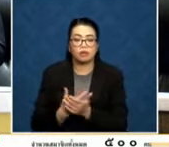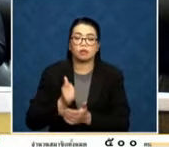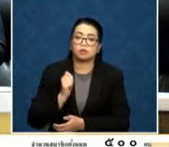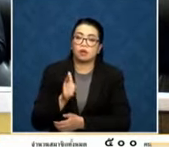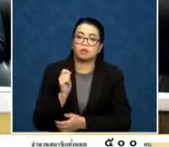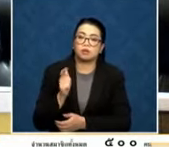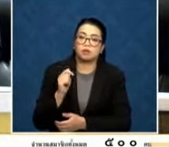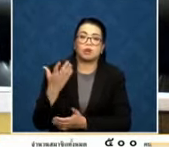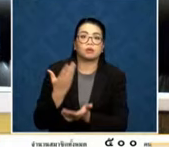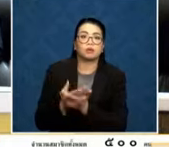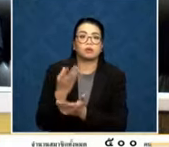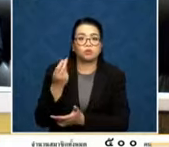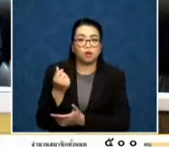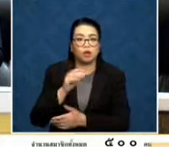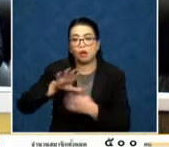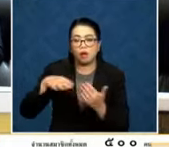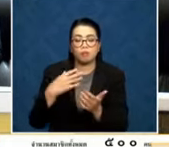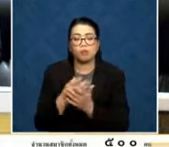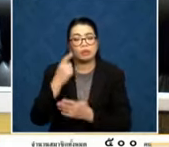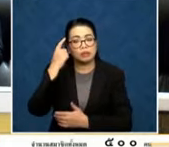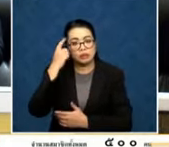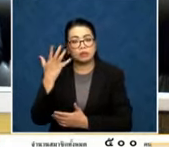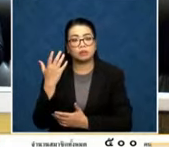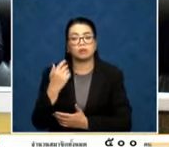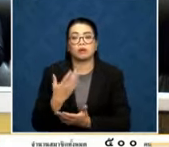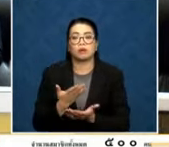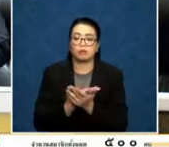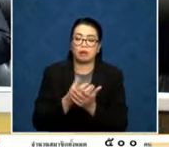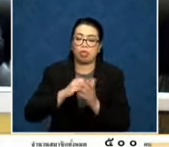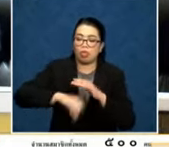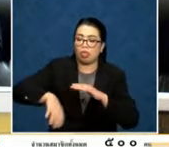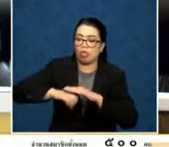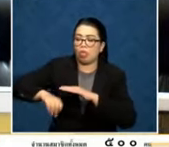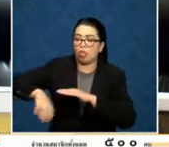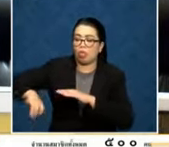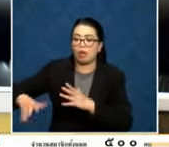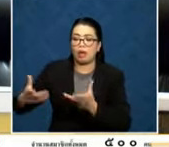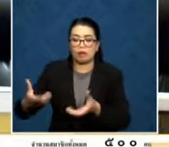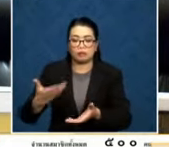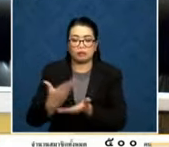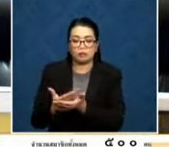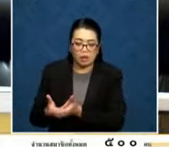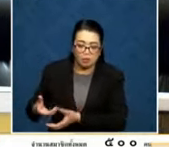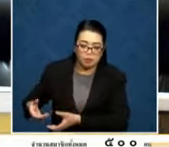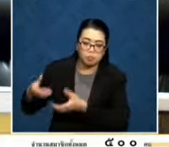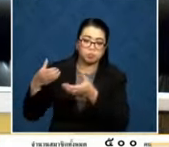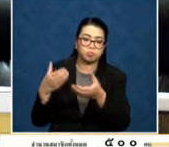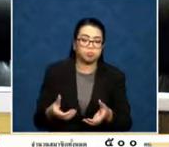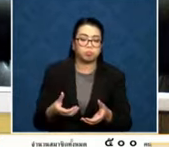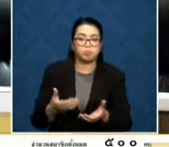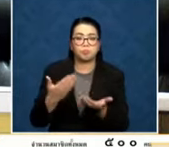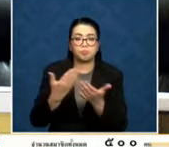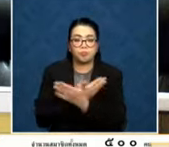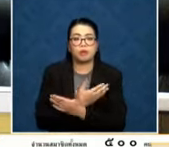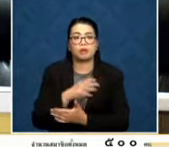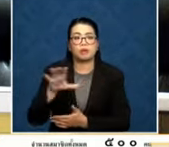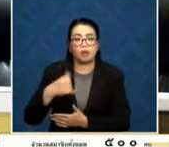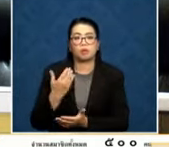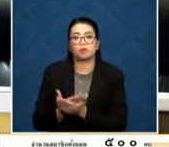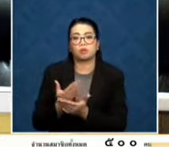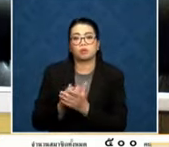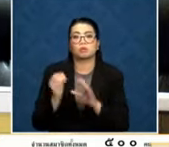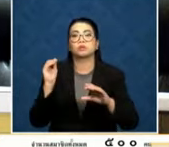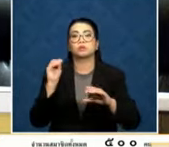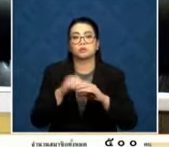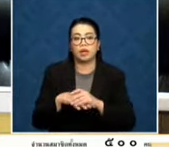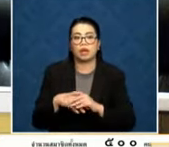อีกตั้งเท่าไหร่แล้วสิ่งต่างๆเหล่าเนี้ยมันเบี้ยบ้ายรายทางนี้มันหายแทนที่เราจะเอาเงินตรงเนี้ยนะครับถ้าท่านจะเปลี่ยนใจเอาเงิน